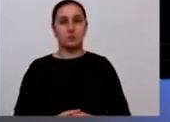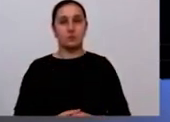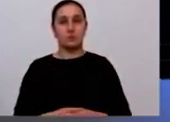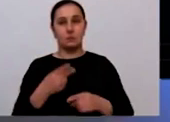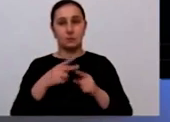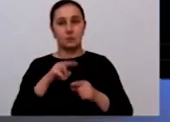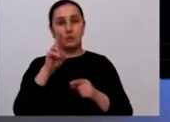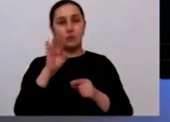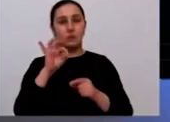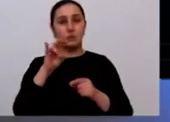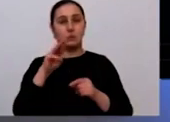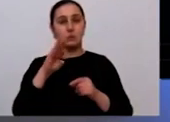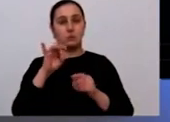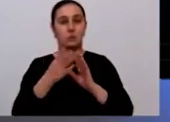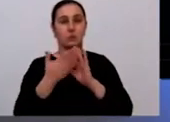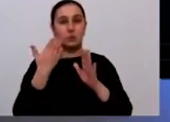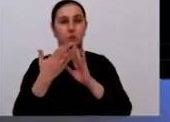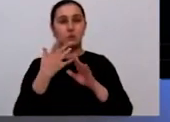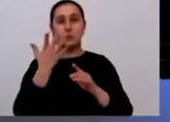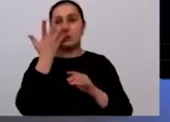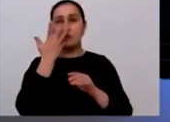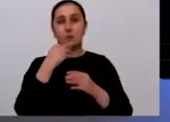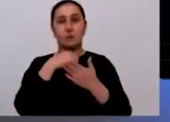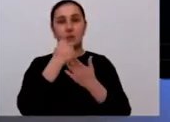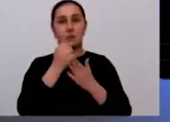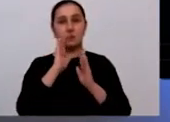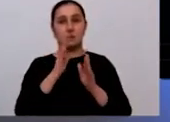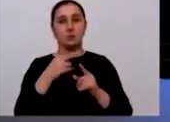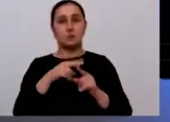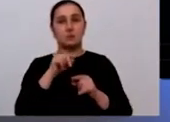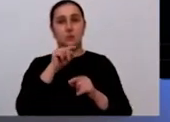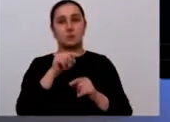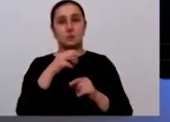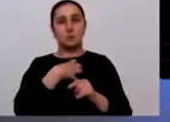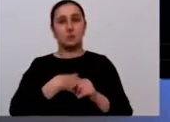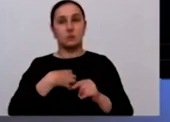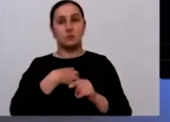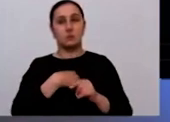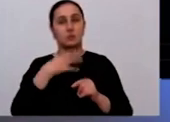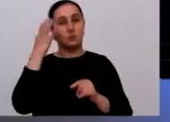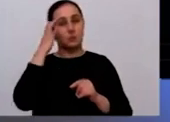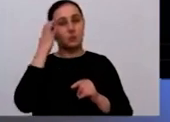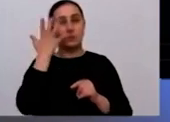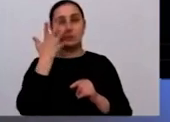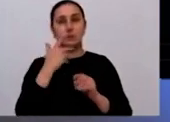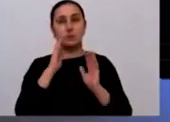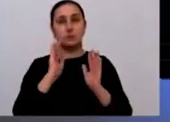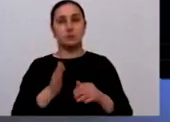Bunda konturlarni olib tashlaymiz. Rangini belgilab oldik. Demak, u bizda asosan qora rangda